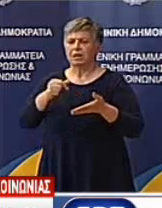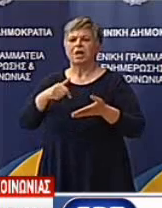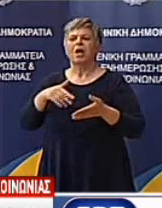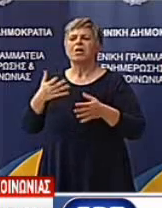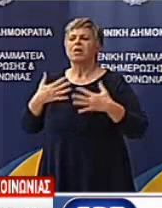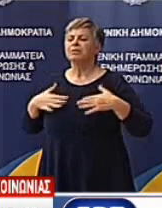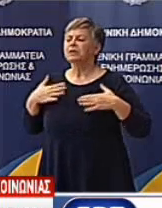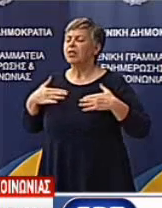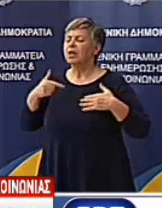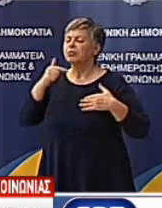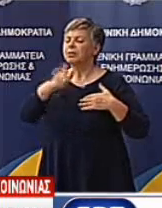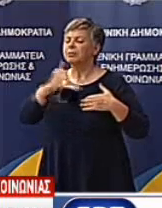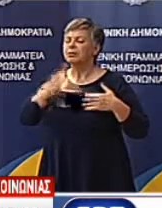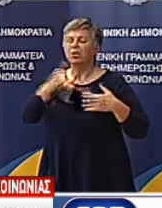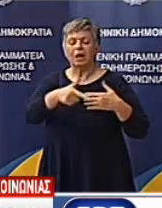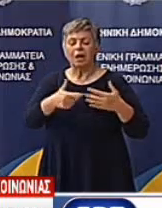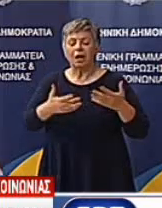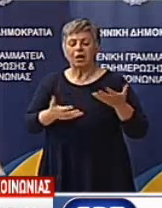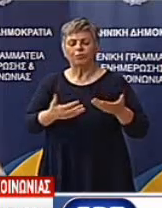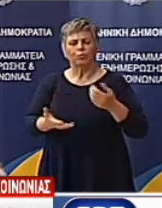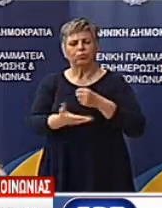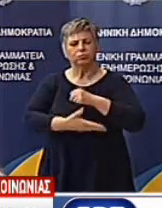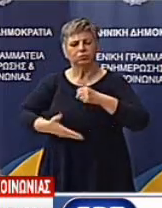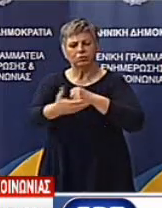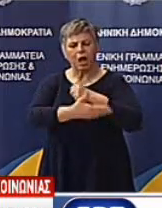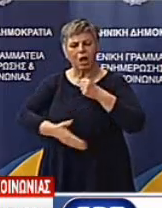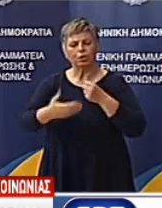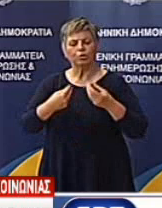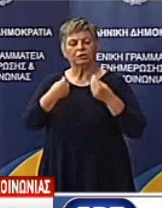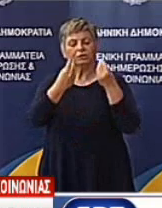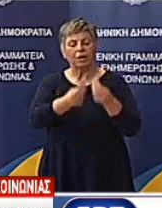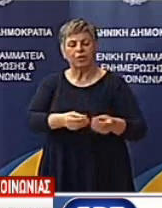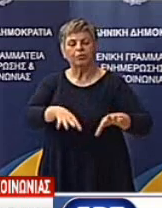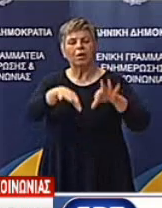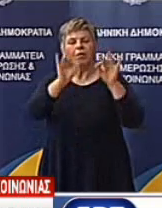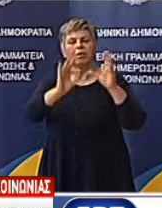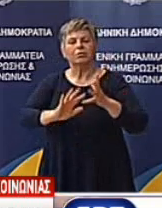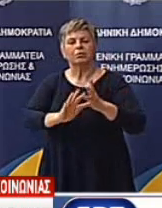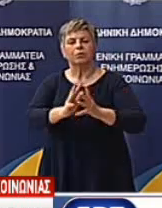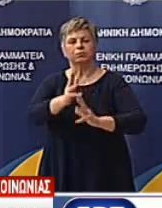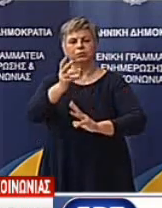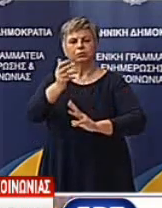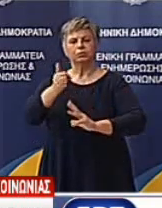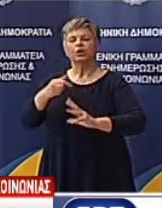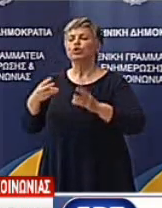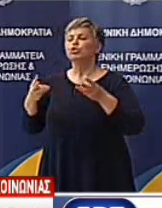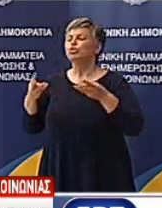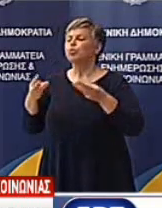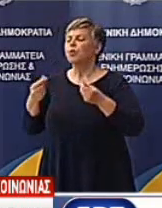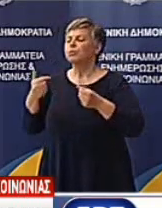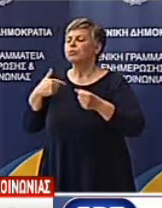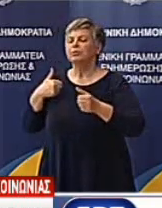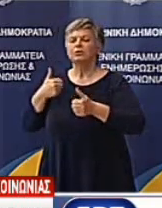στον πρωτογενή τομέα στα πλαίσια της παραγωγικής ανασυγκρότησης της χώρας με μια σειρά πολιτικών που εφαρμόζονται και